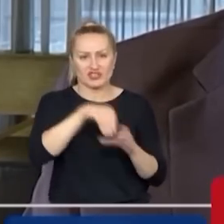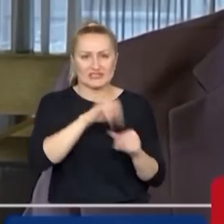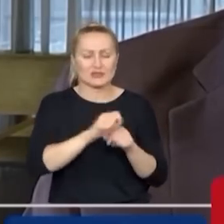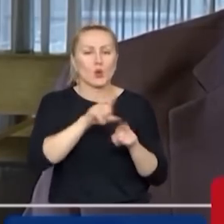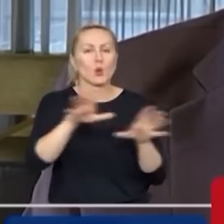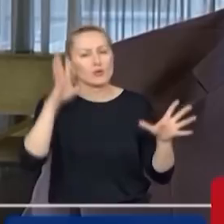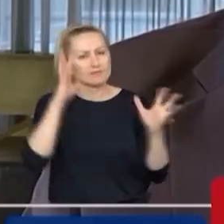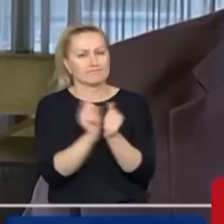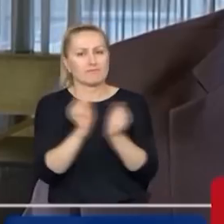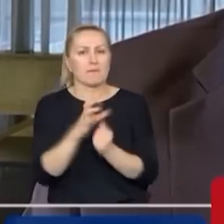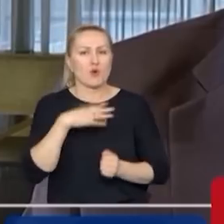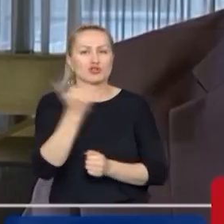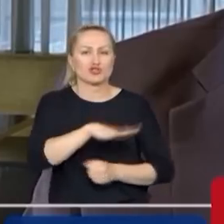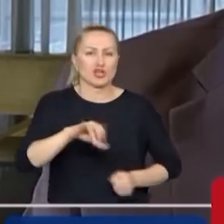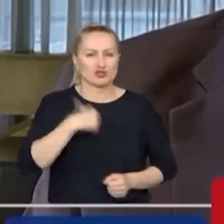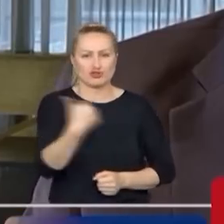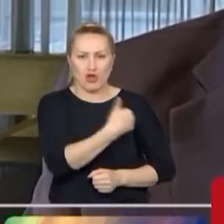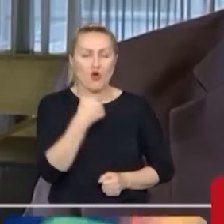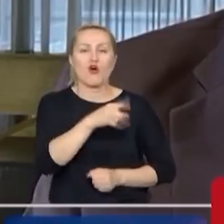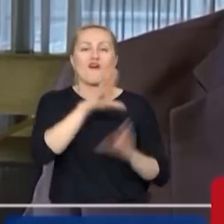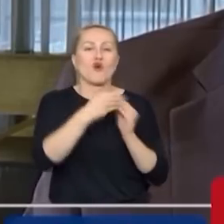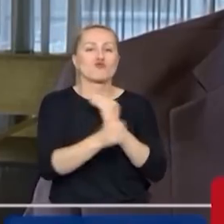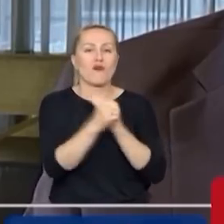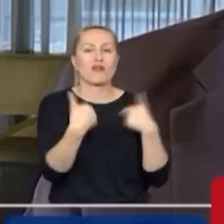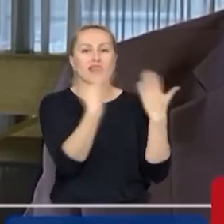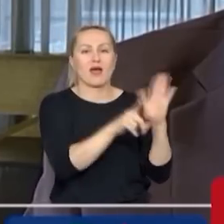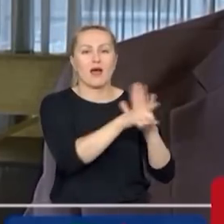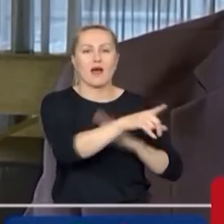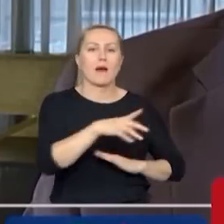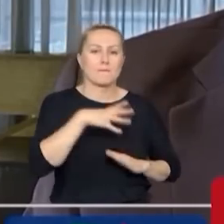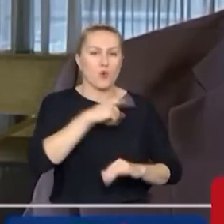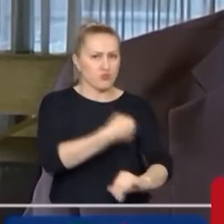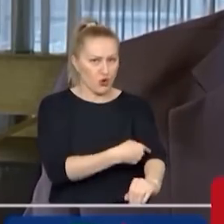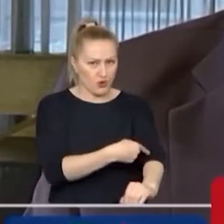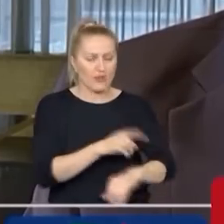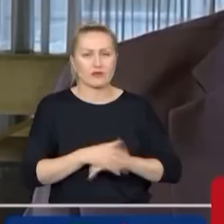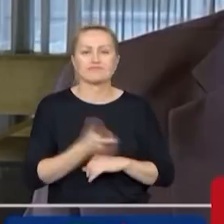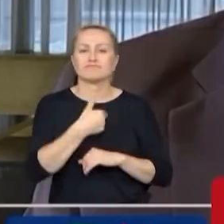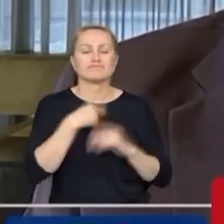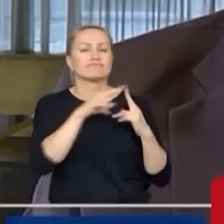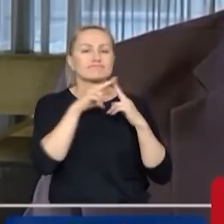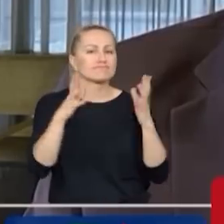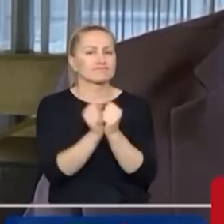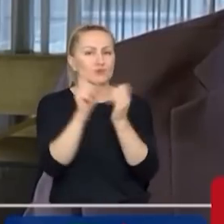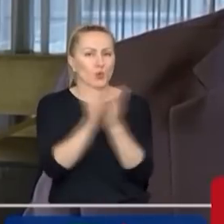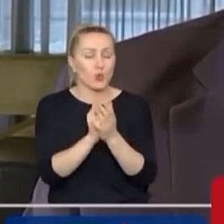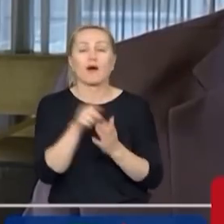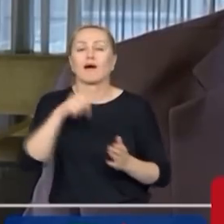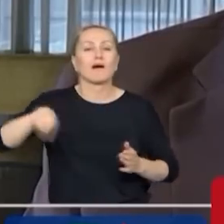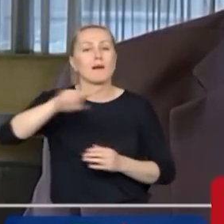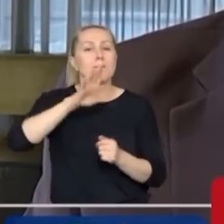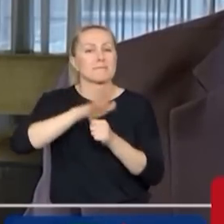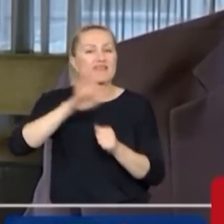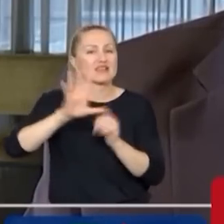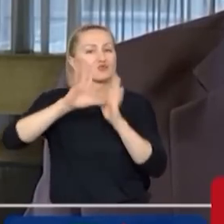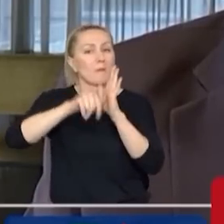sierot i materiały te zostały przekazane również prokuratorowi. Udało się nam ustalić, że z 15